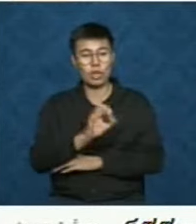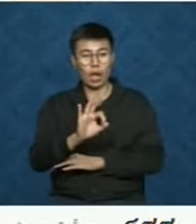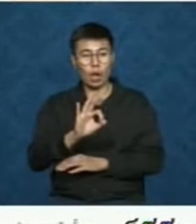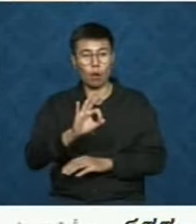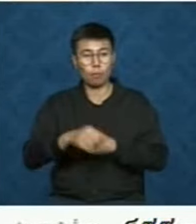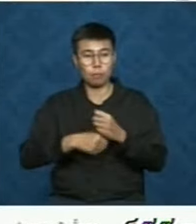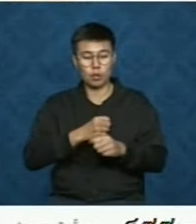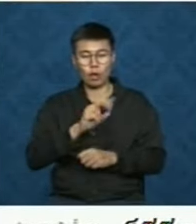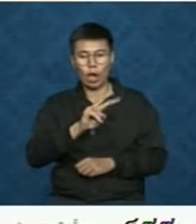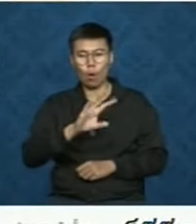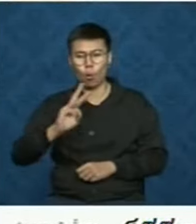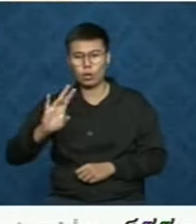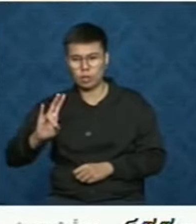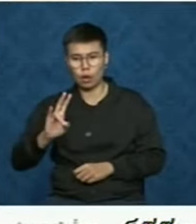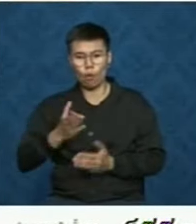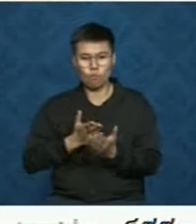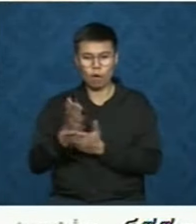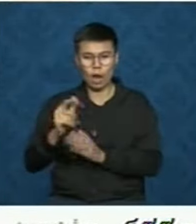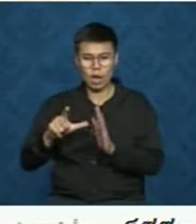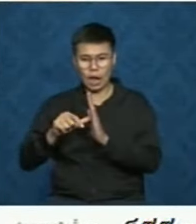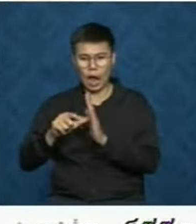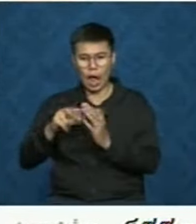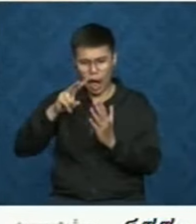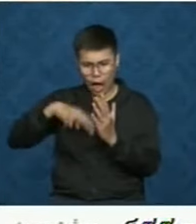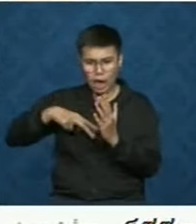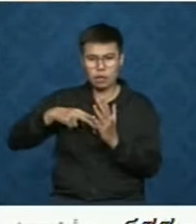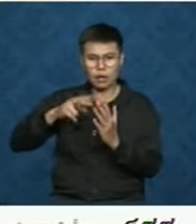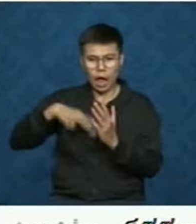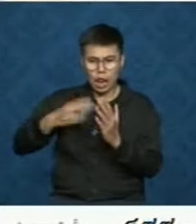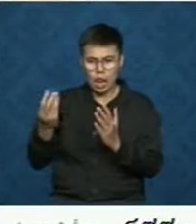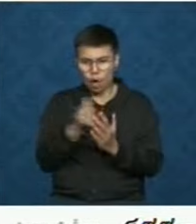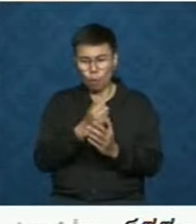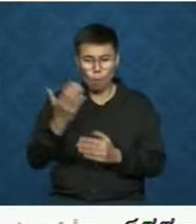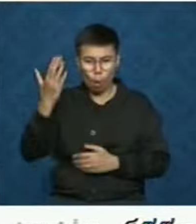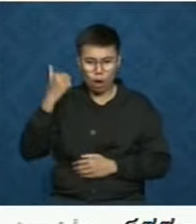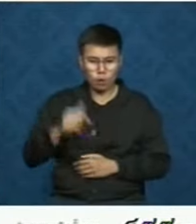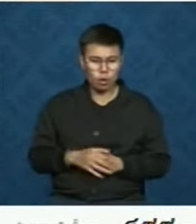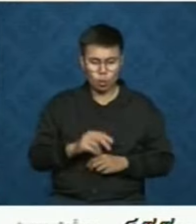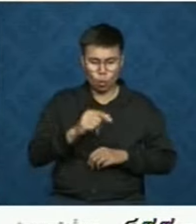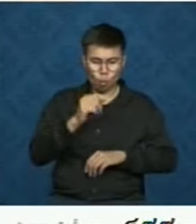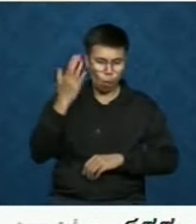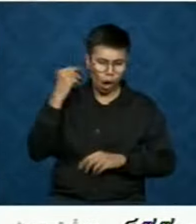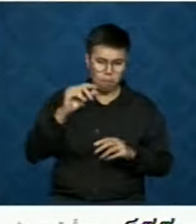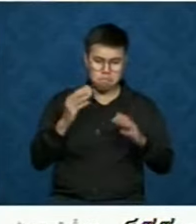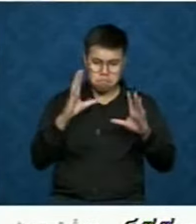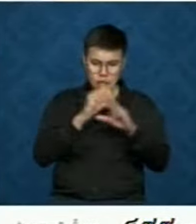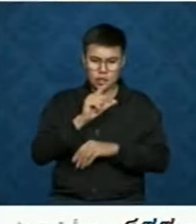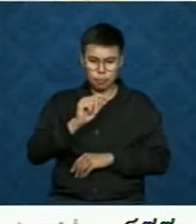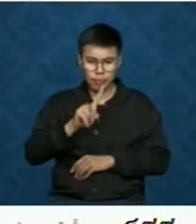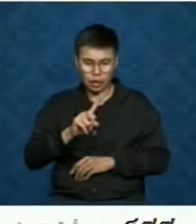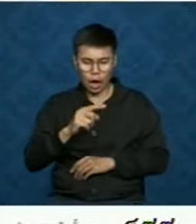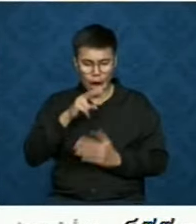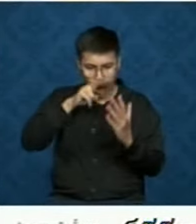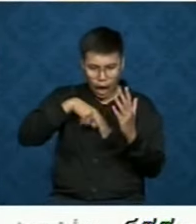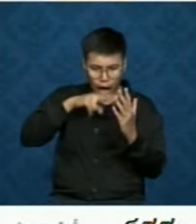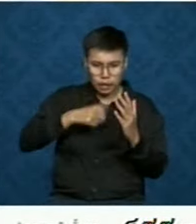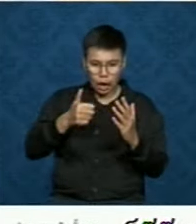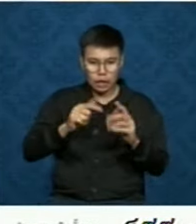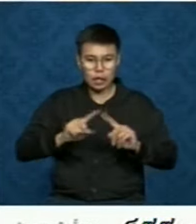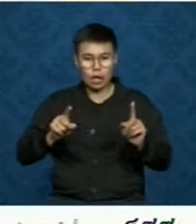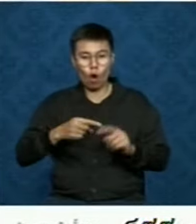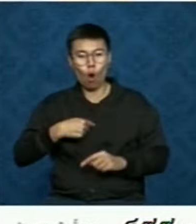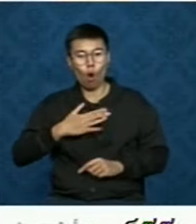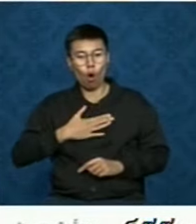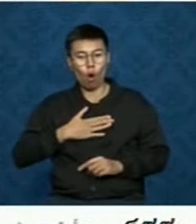เองนะครับฝ่ายเลขาท่านประธานยังอ่านทันเลยยังบรรจุเมื่อคืน21:00นทันเลยยังพิจารณาพรุ่งนี้ทันเลยแต่ทำไมทีร่าง